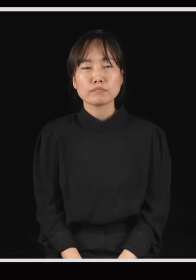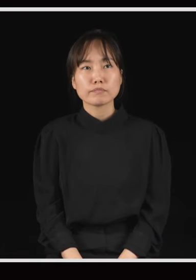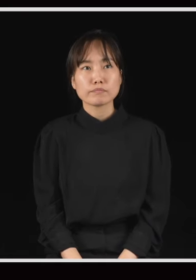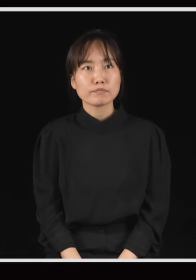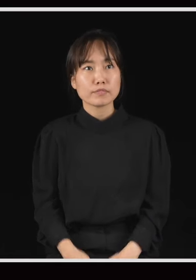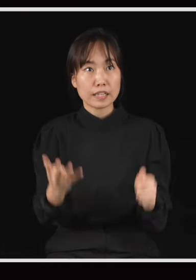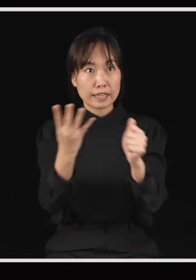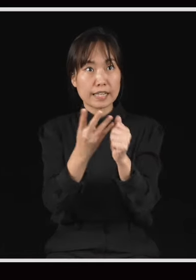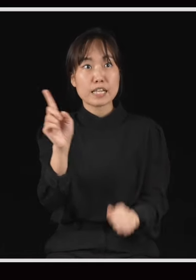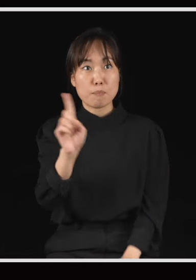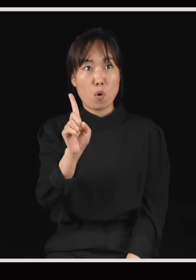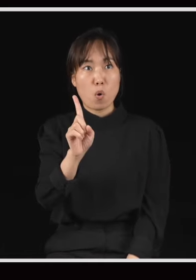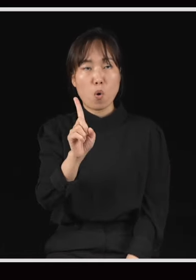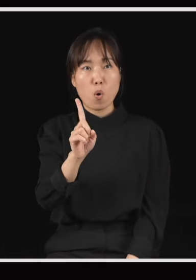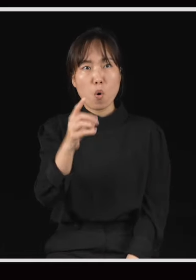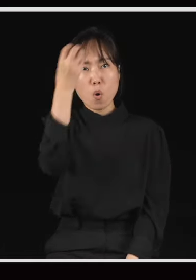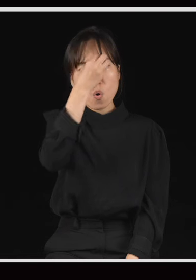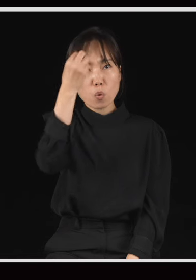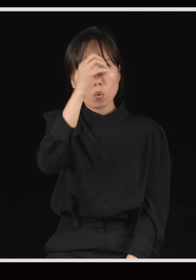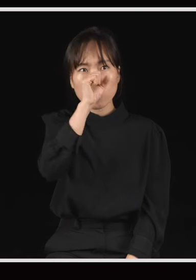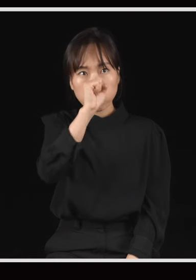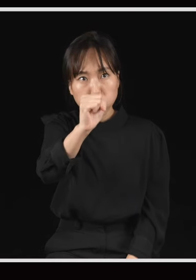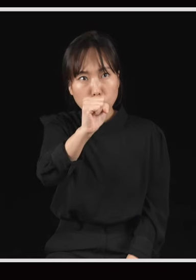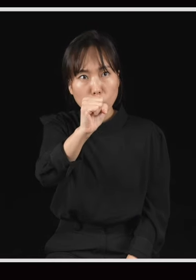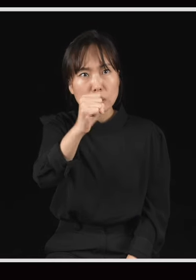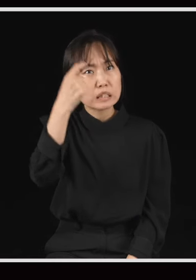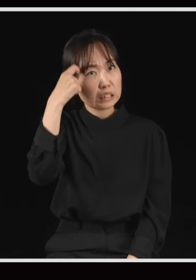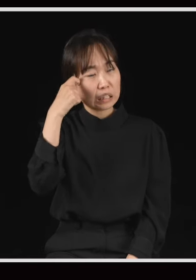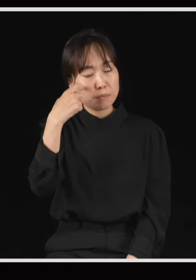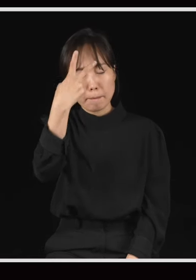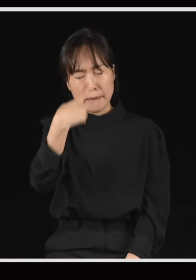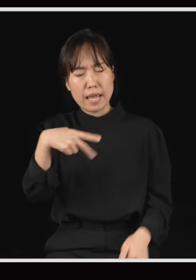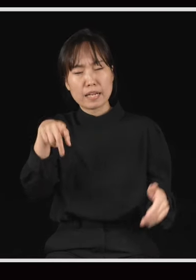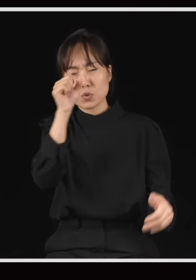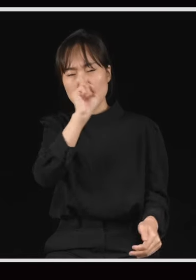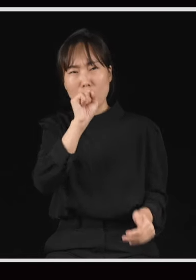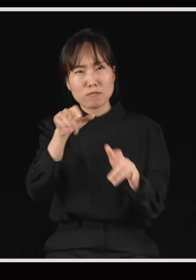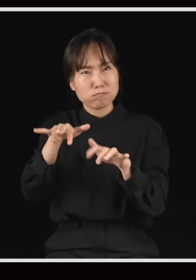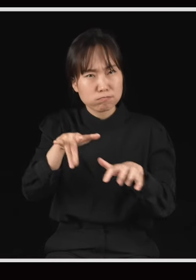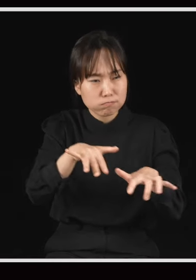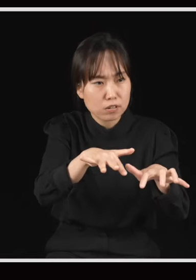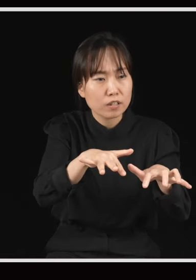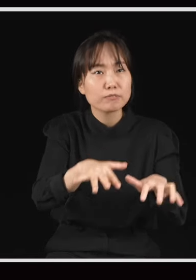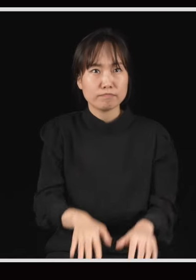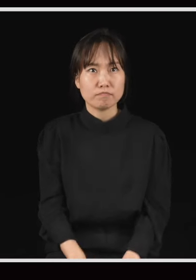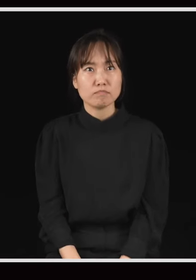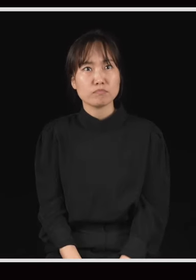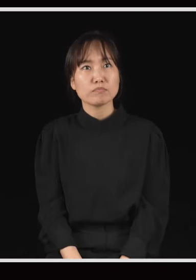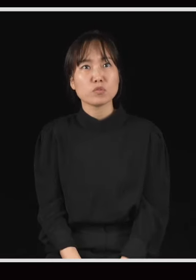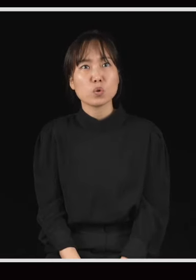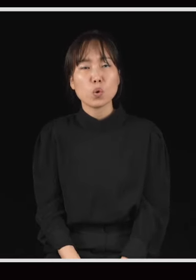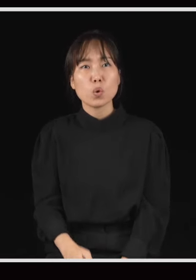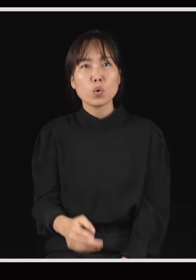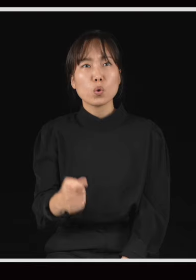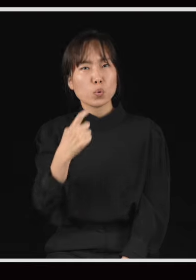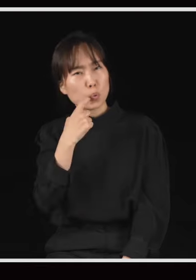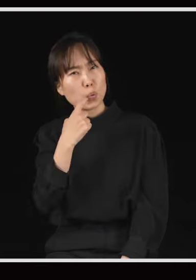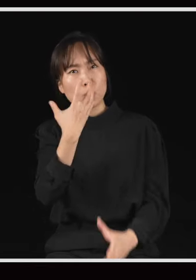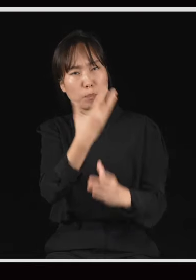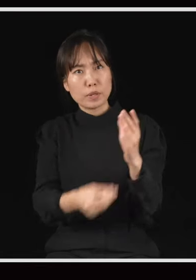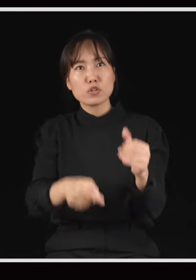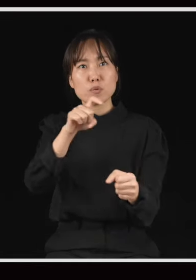그 다음에 또 이런 게 있어요. 고급 이미지, 좋은 느낌과 연관되면 좋은 것은 디톡스 주스,